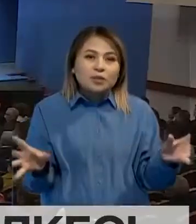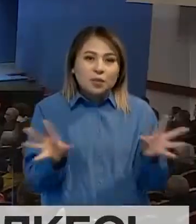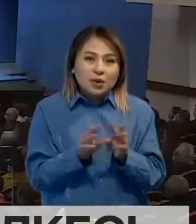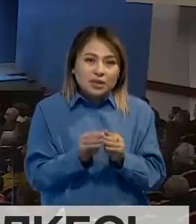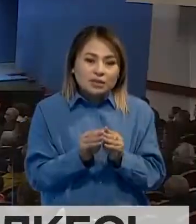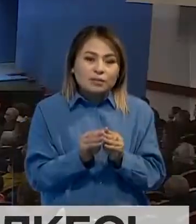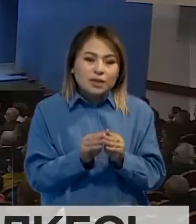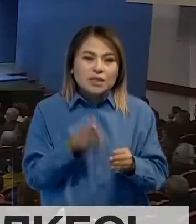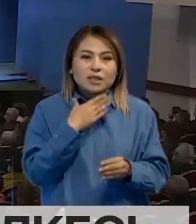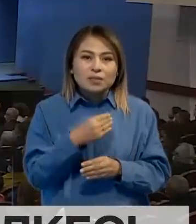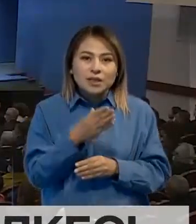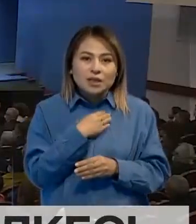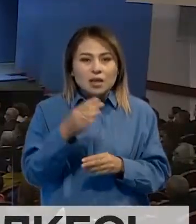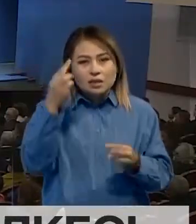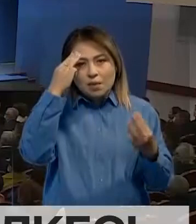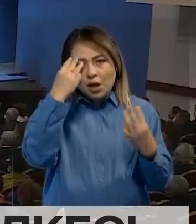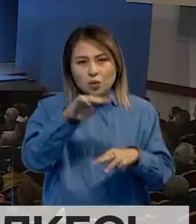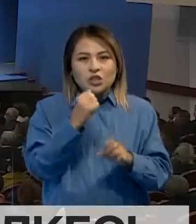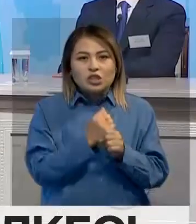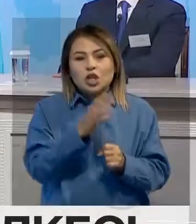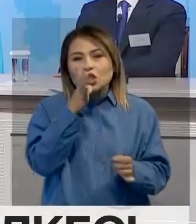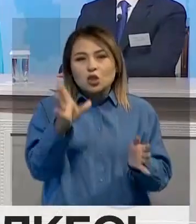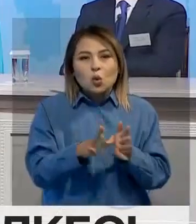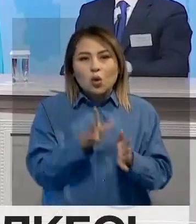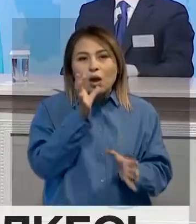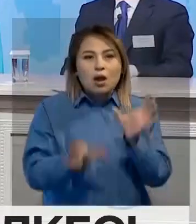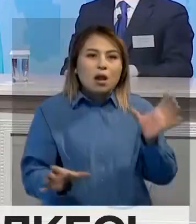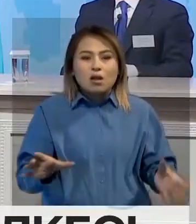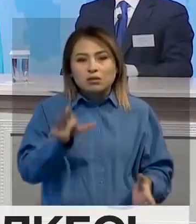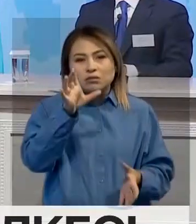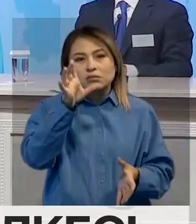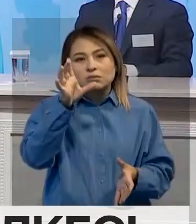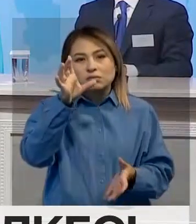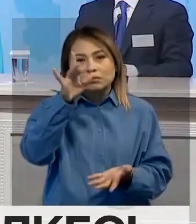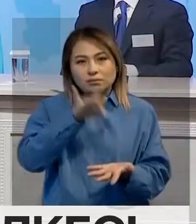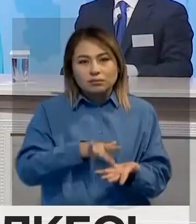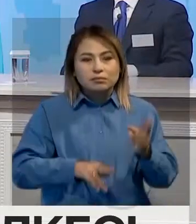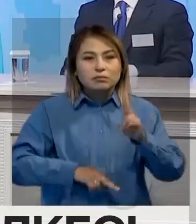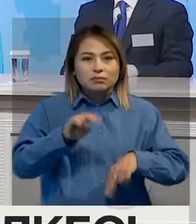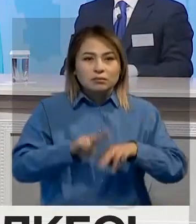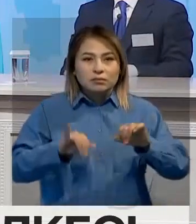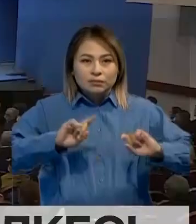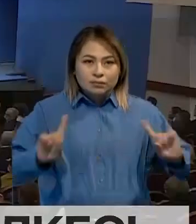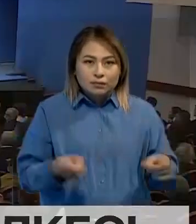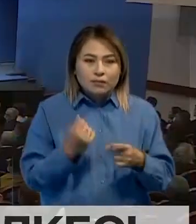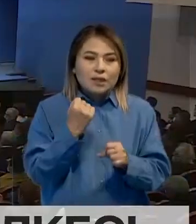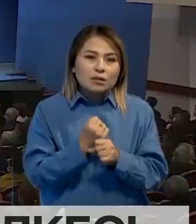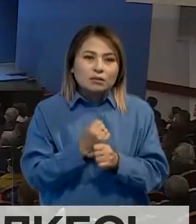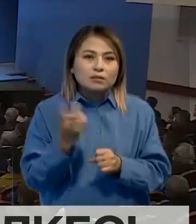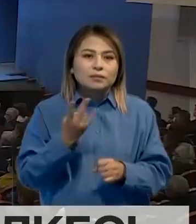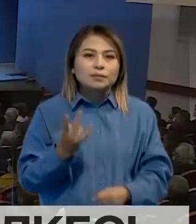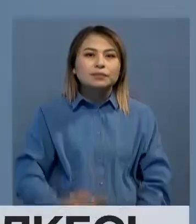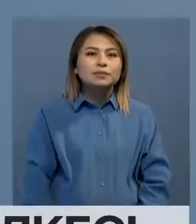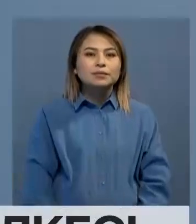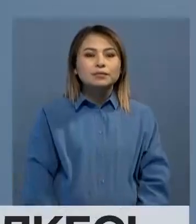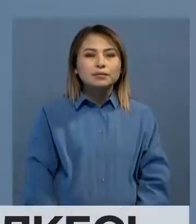бірлесіп, Семейде заманауи жылу электр орталығын салу және инфрақұрылымды жаңарту мәселесін қарастыруды